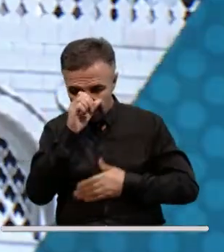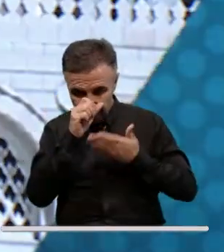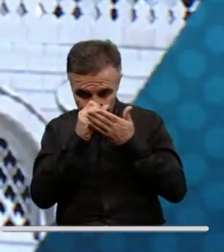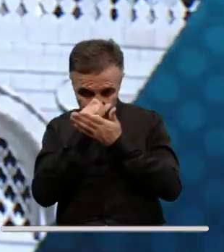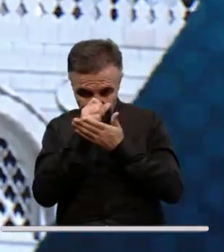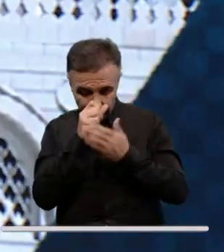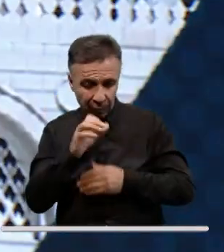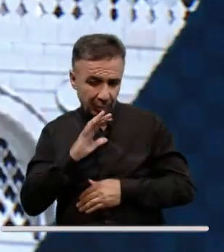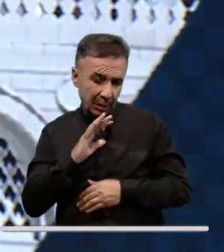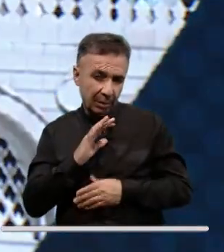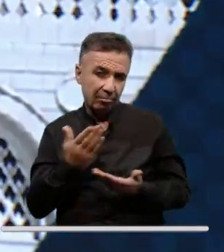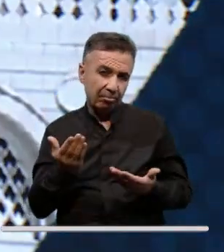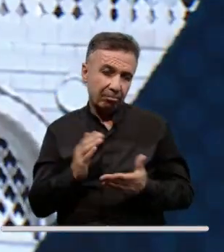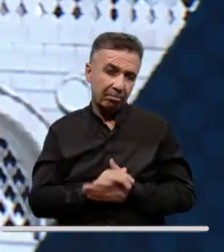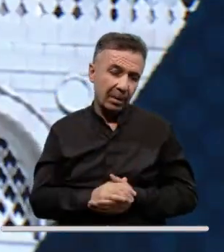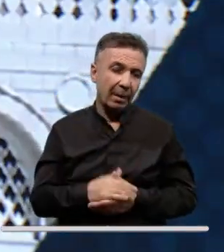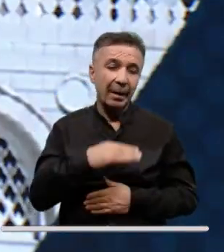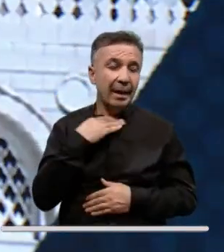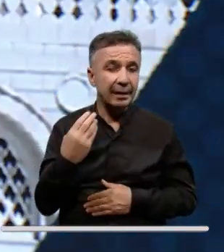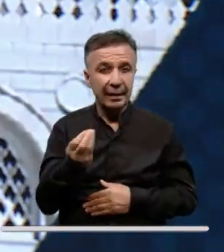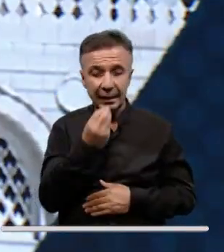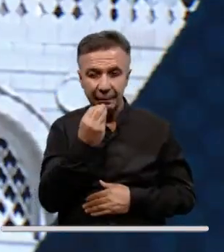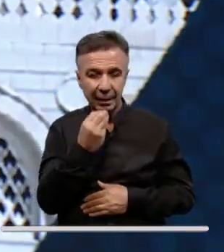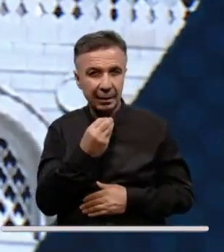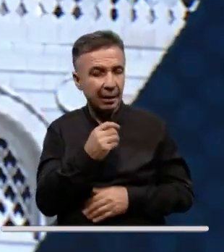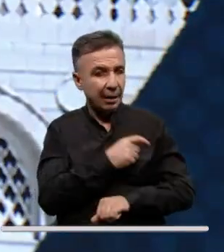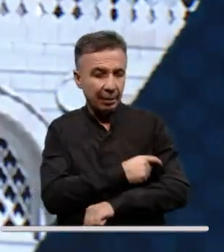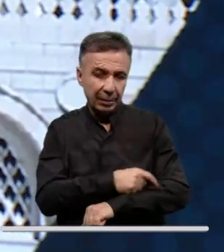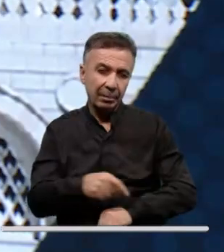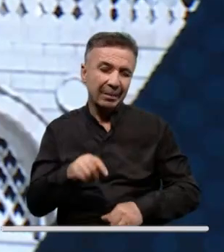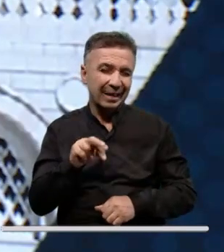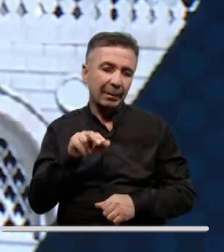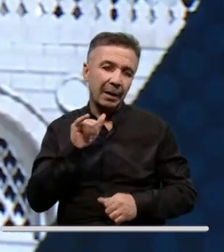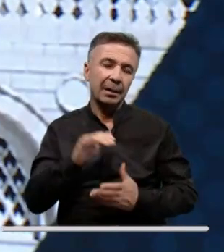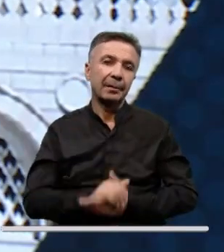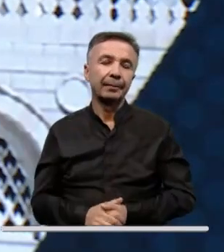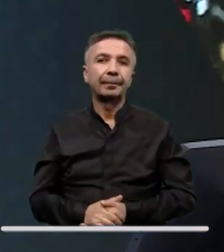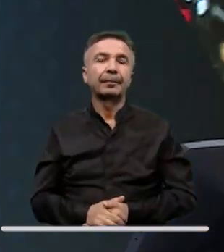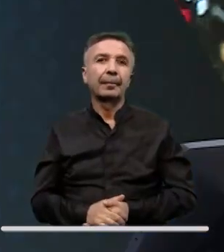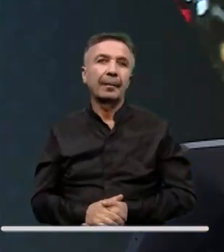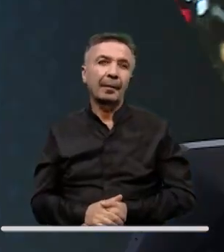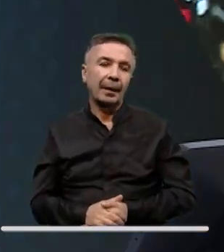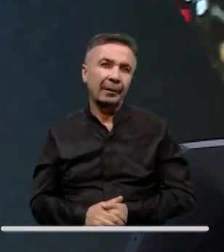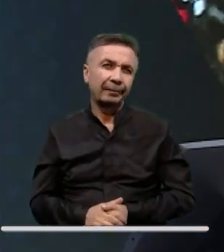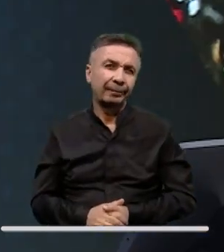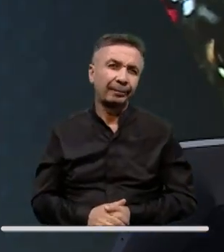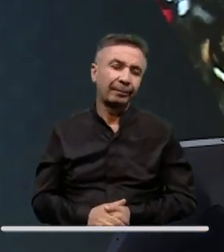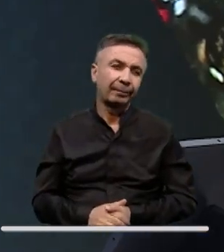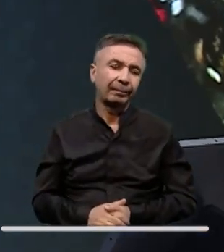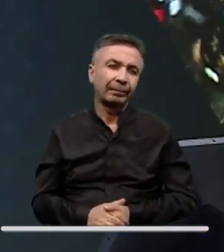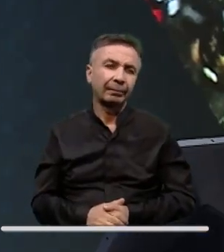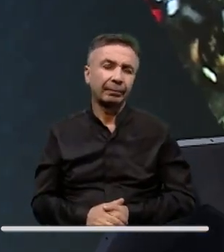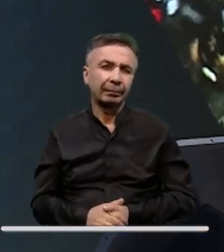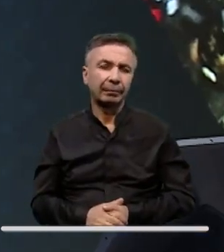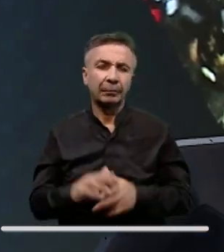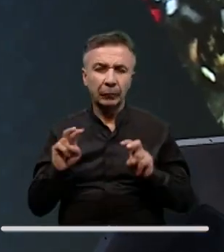mıdır var ama etini yemek haramdır Tıpkı bunun gibi As aynen bu gibi şimdi şu konuya da